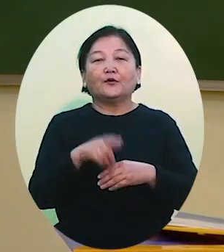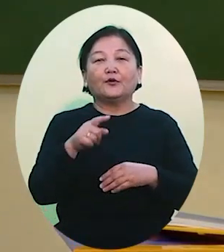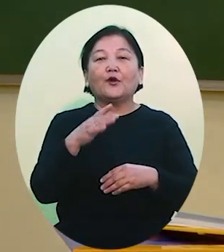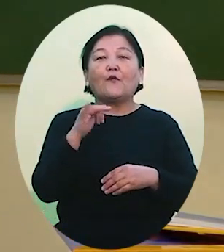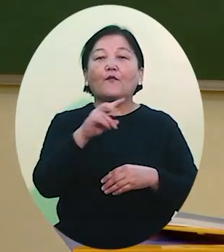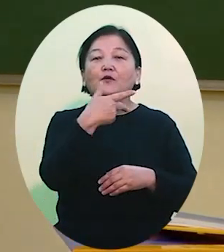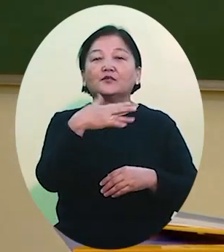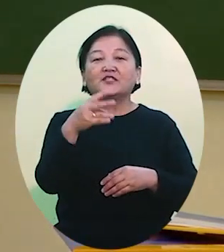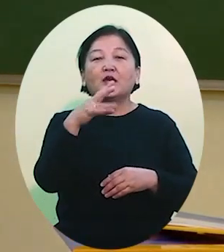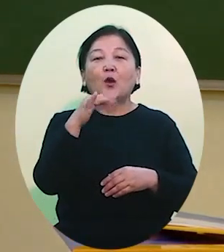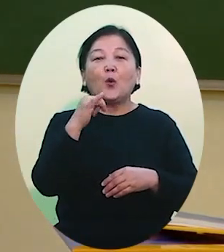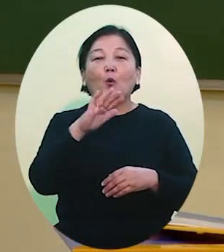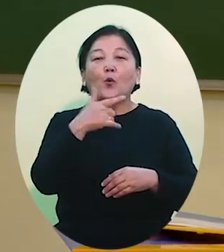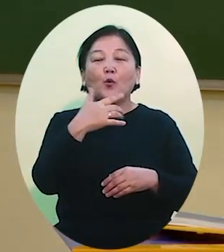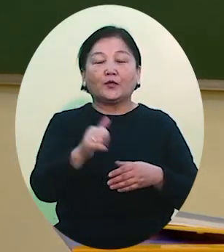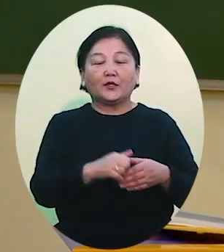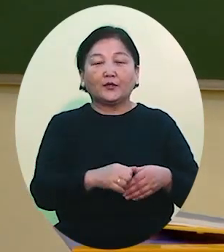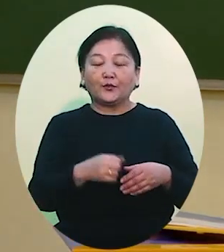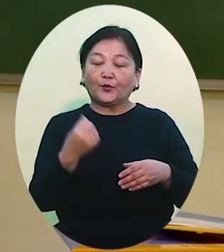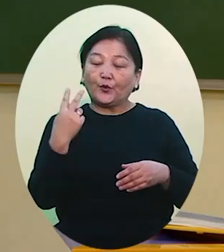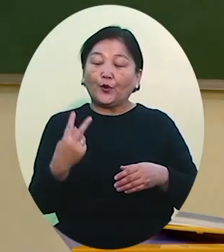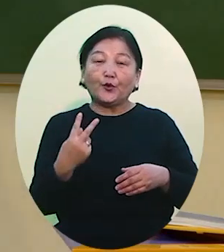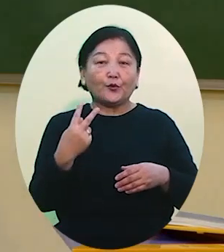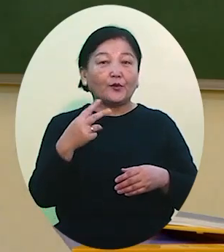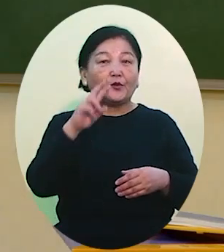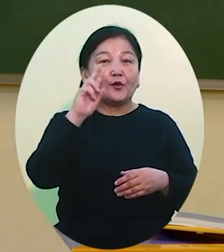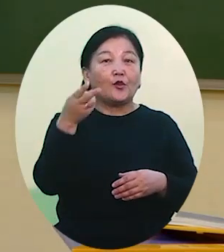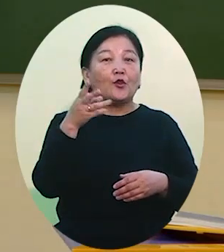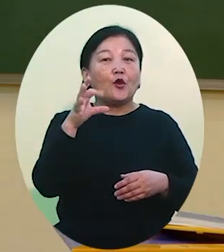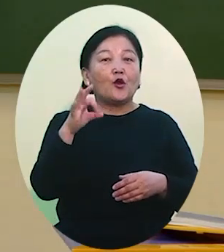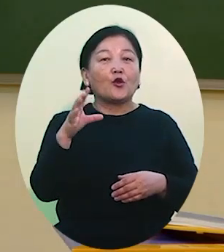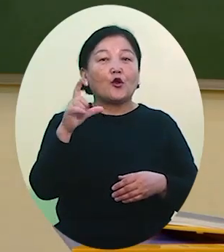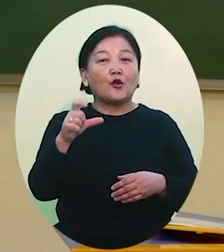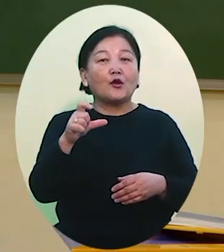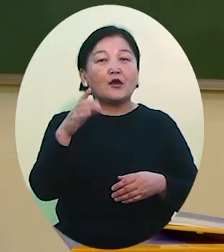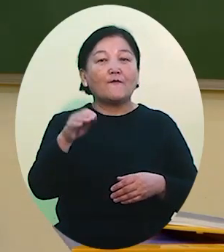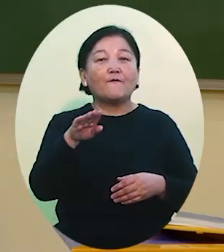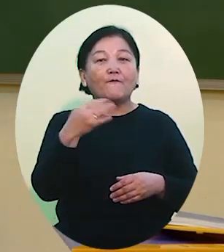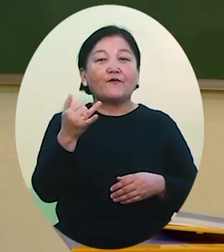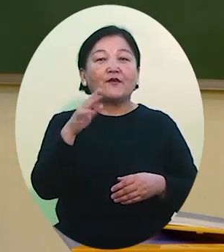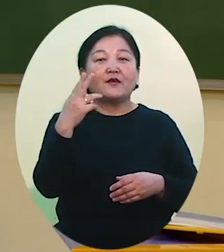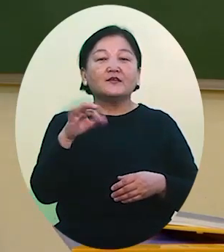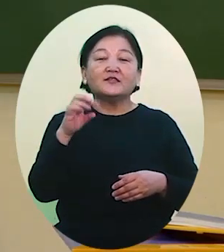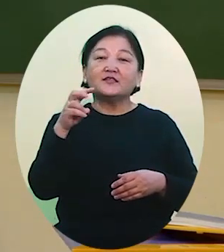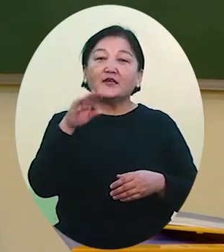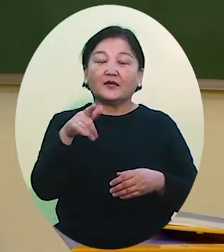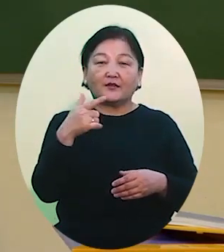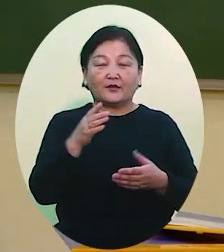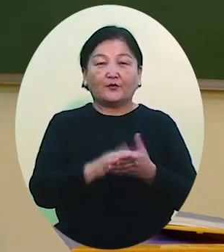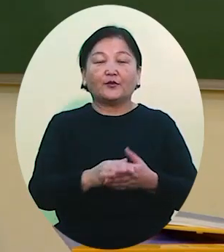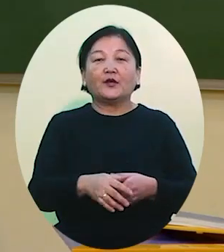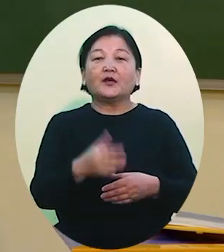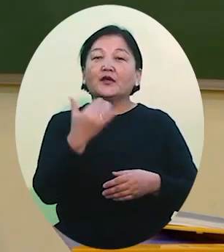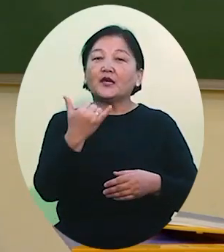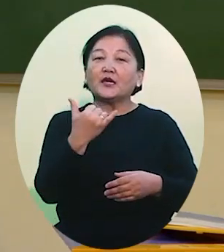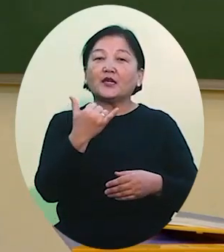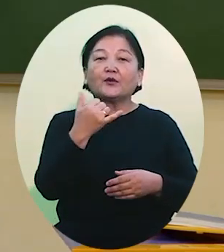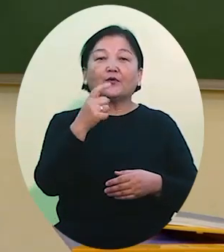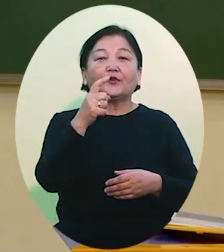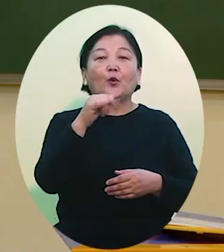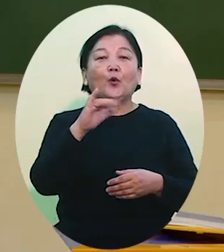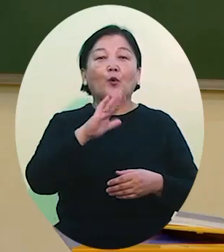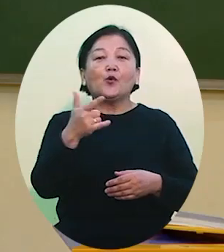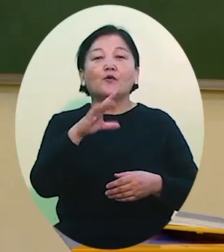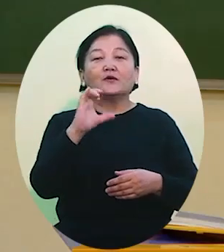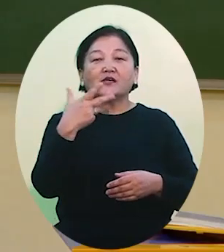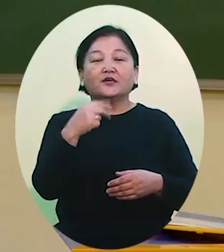бол коэффициент. X бол хувьсагч. 1 бол сул гишүүн. Тэгвэл сул гишүүн нь нэгтэй